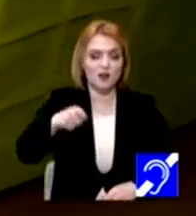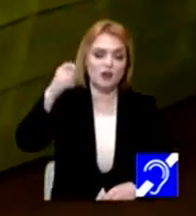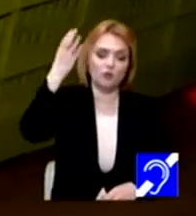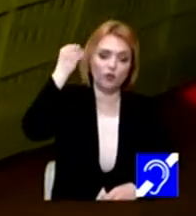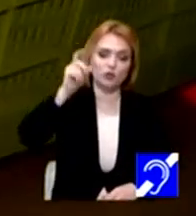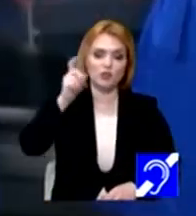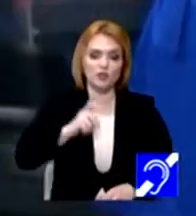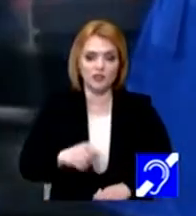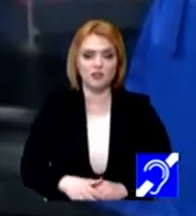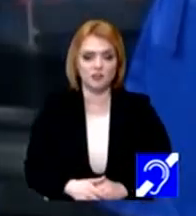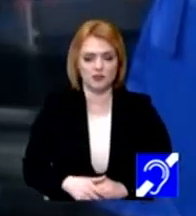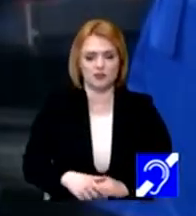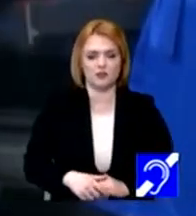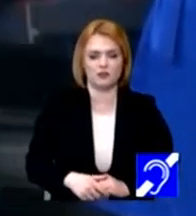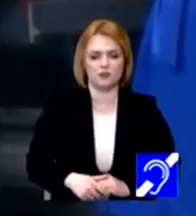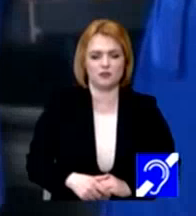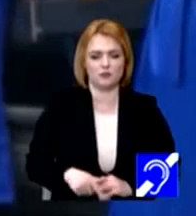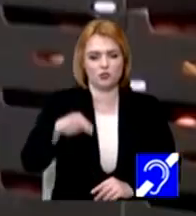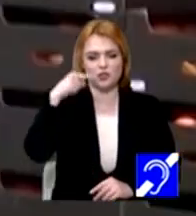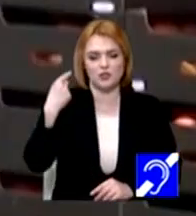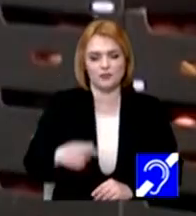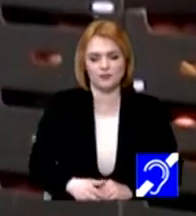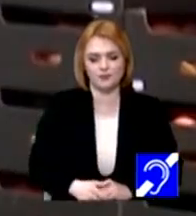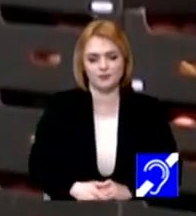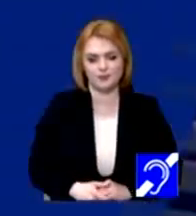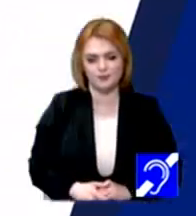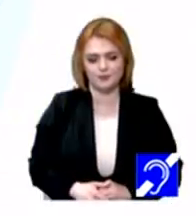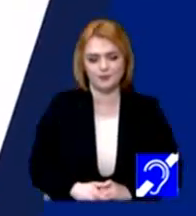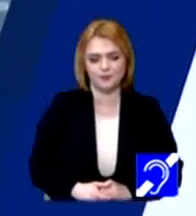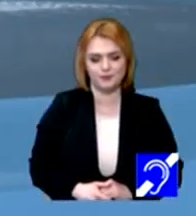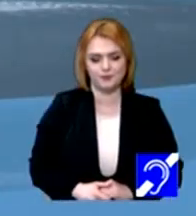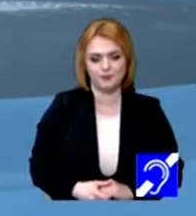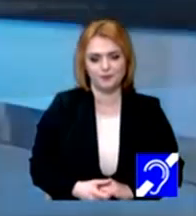țările ce se ia, aflați peste câteva momente în telejurnal.